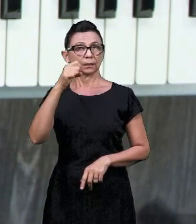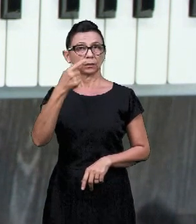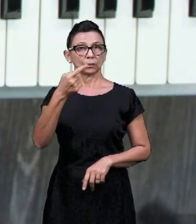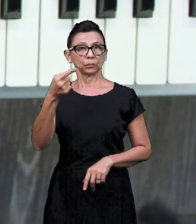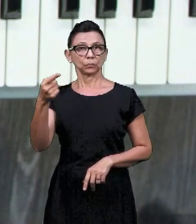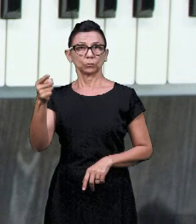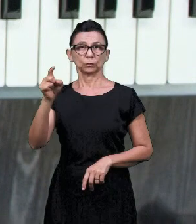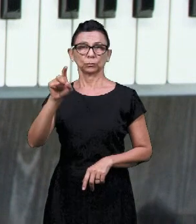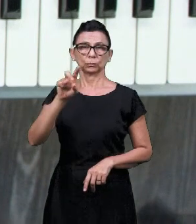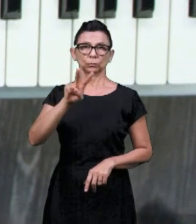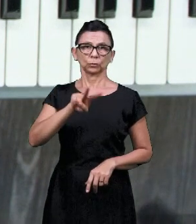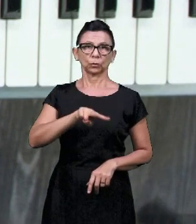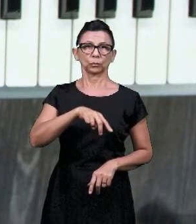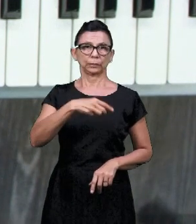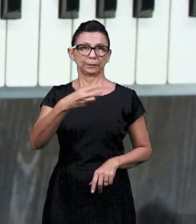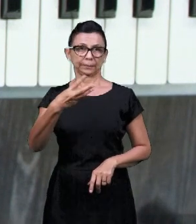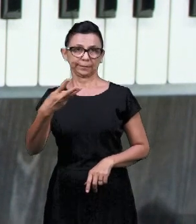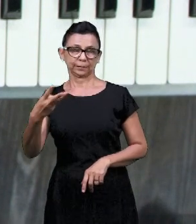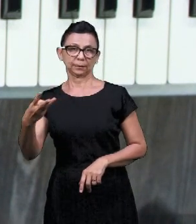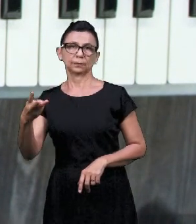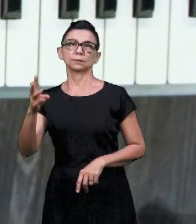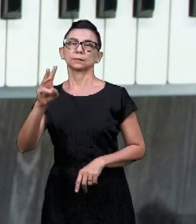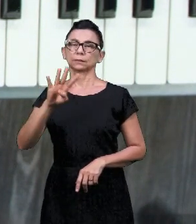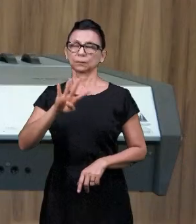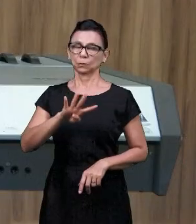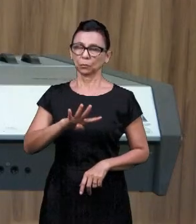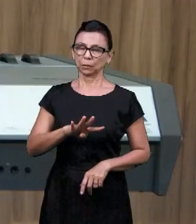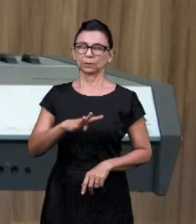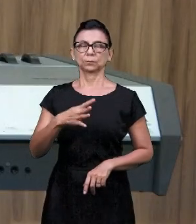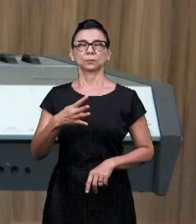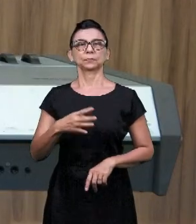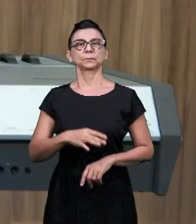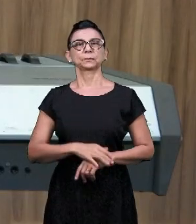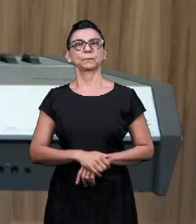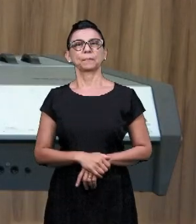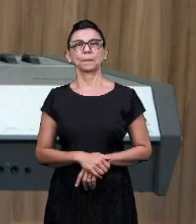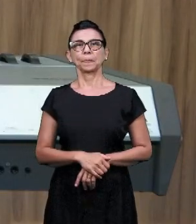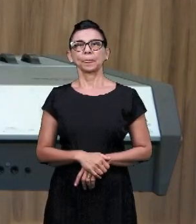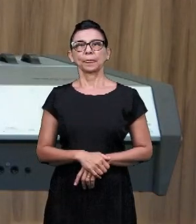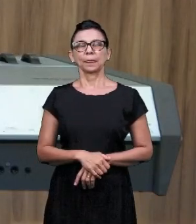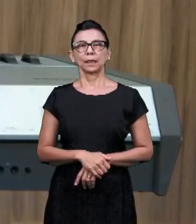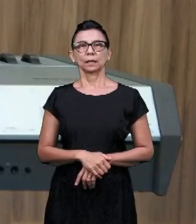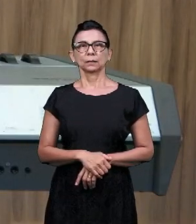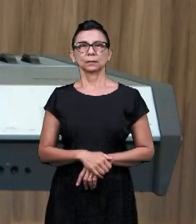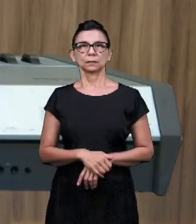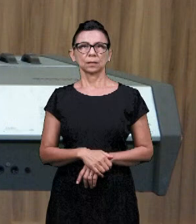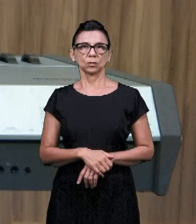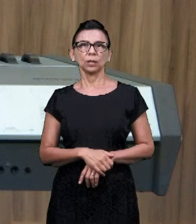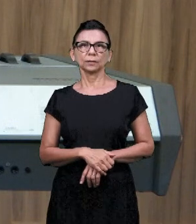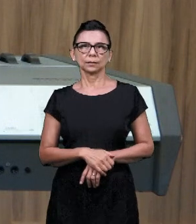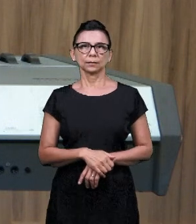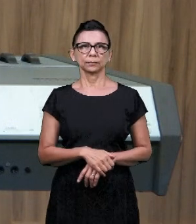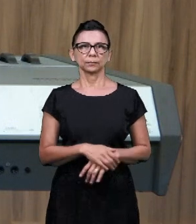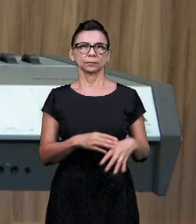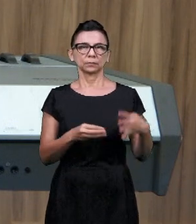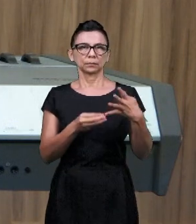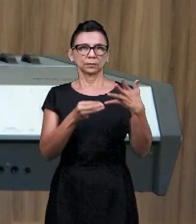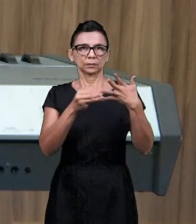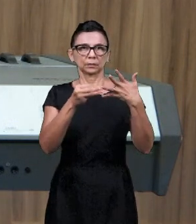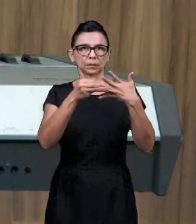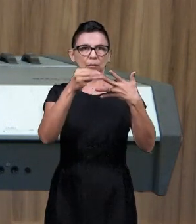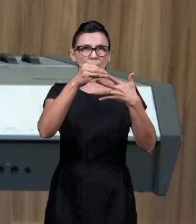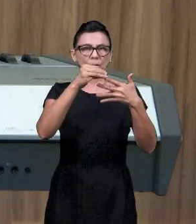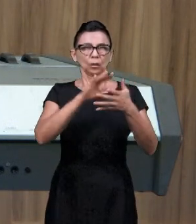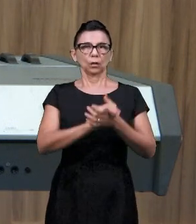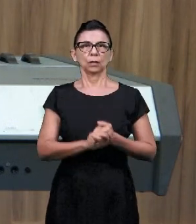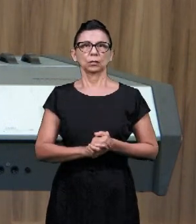1, 2, 3, 4. ces accords sont dans leur état fondamentaux. Maintenant,